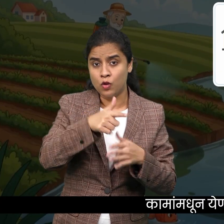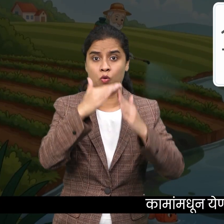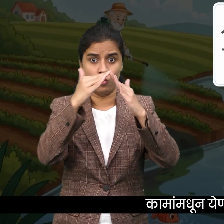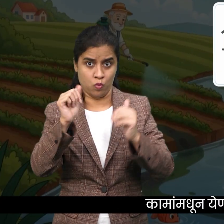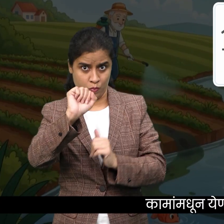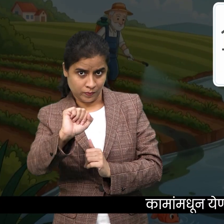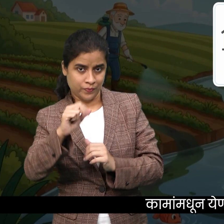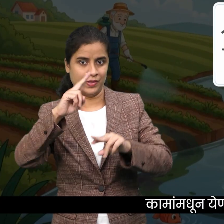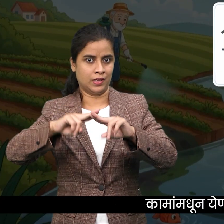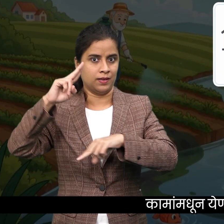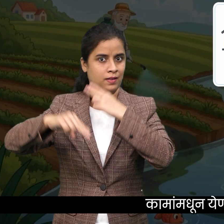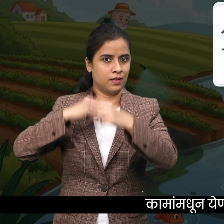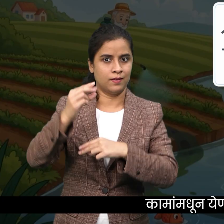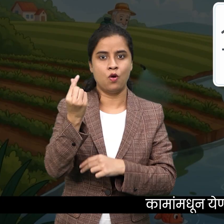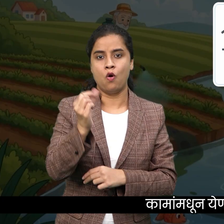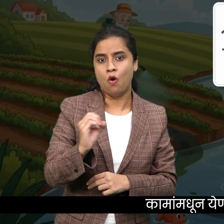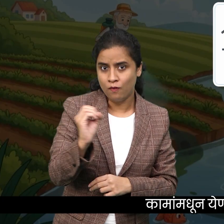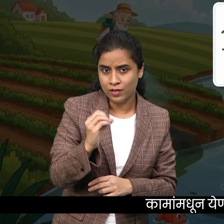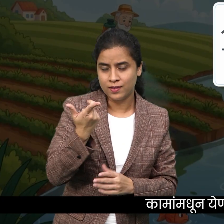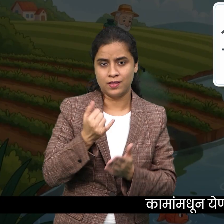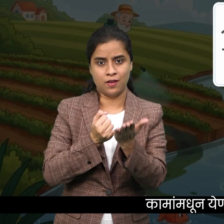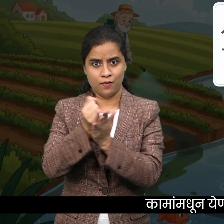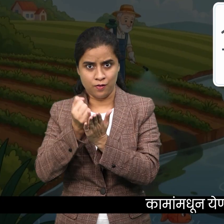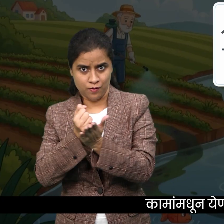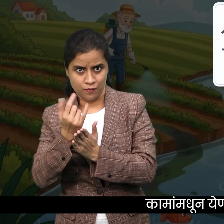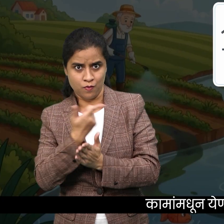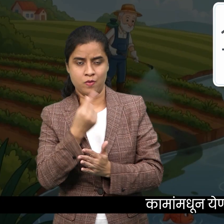कामांमधून येणारे पाणी म्हणजे सांडपाणी.